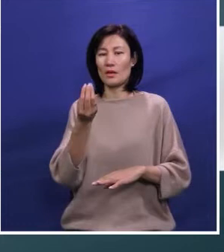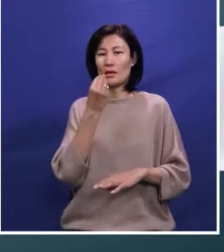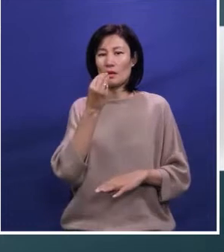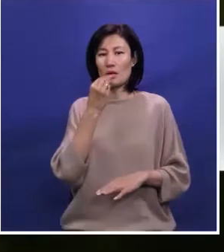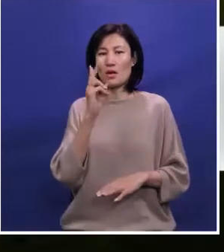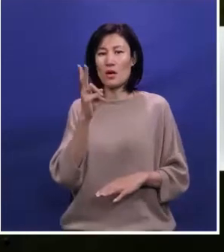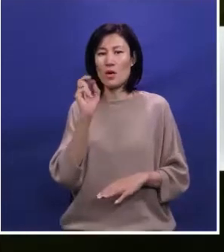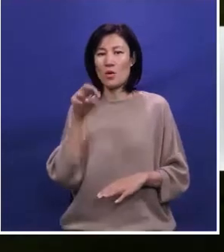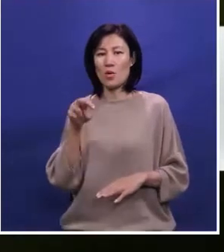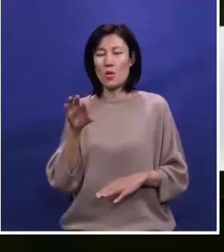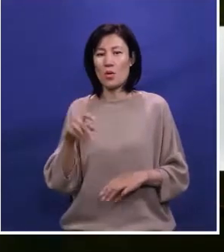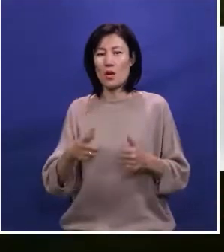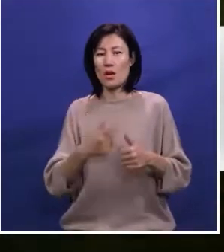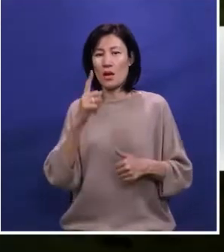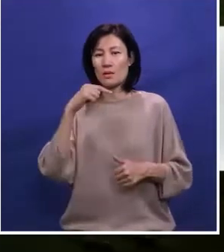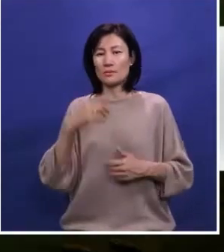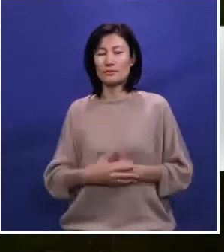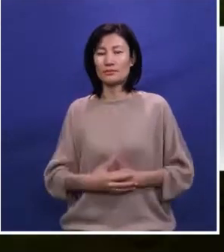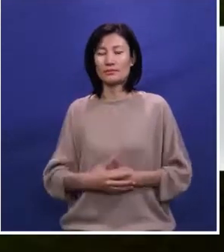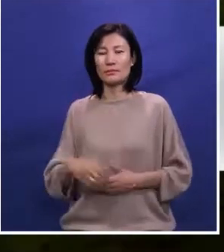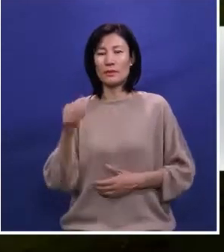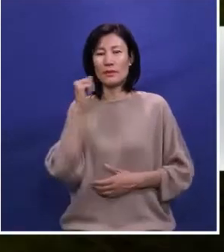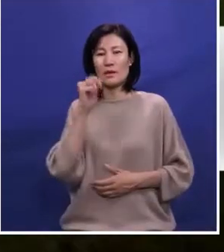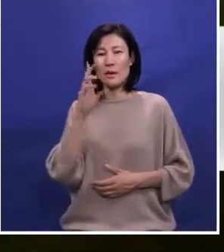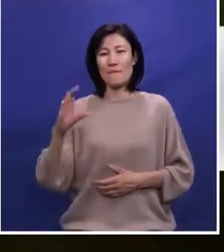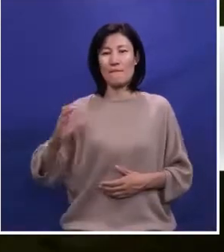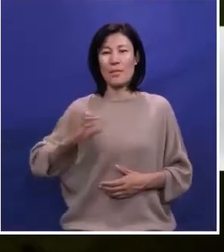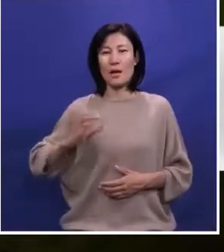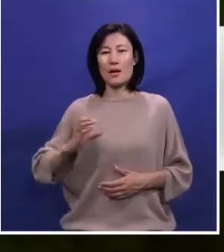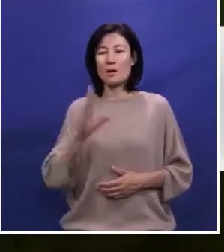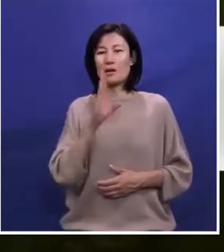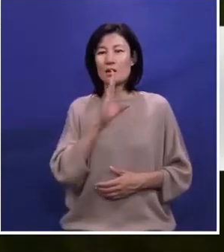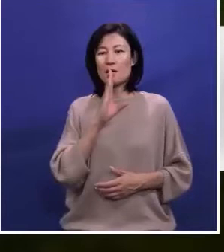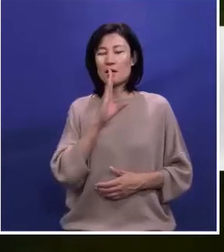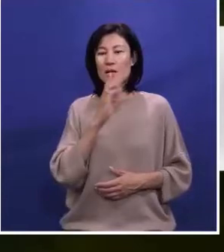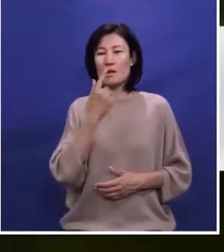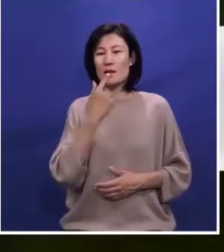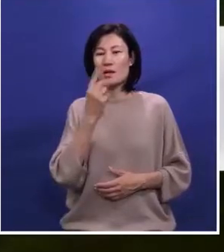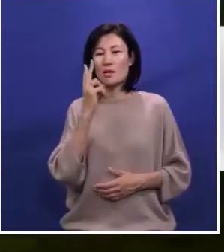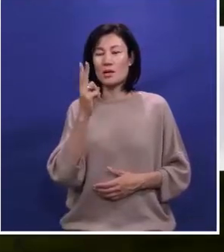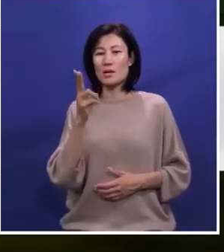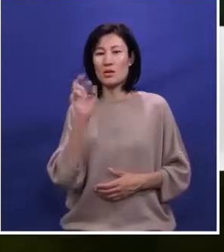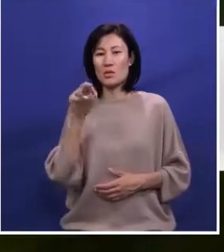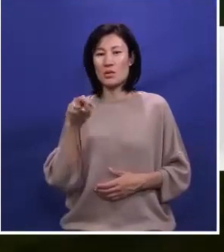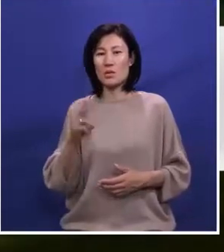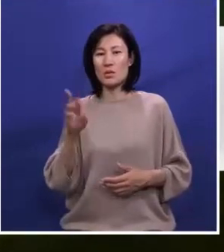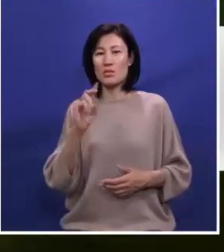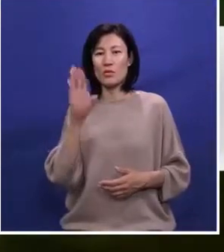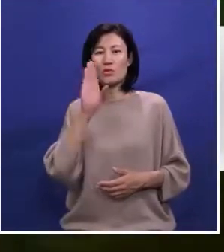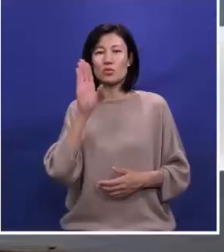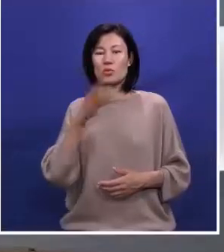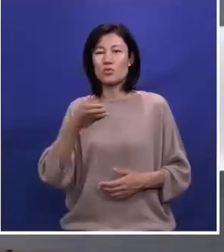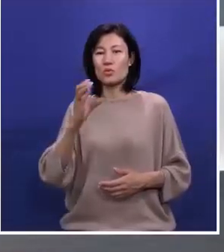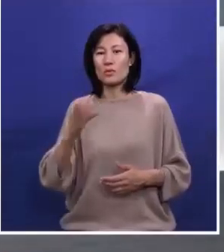деседі. Көлдің атауына келсек, мұнда ертеректе бір байдың Қызыл көл деген қызы бұлақтың басынан су